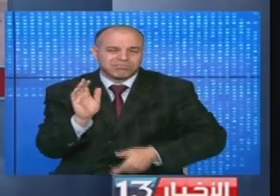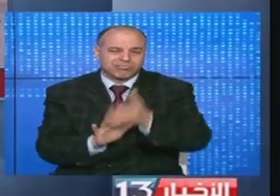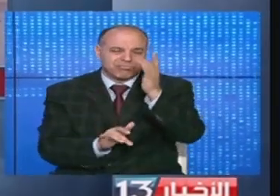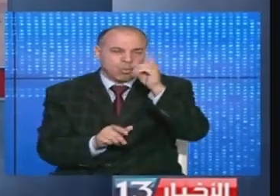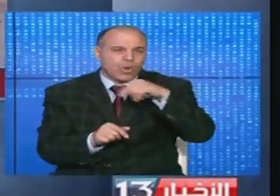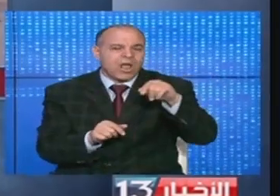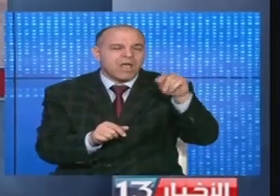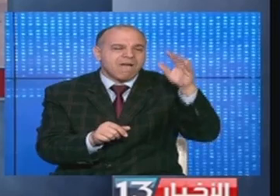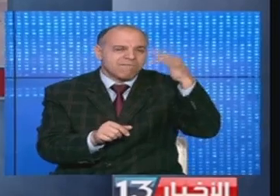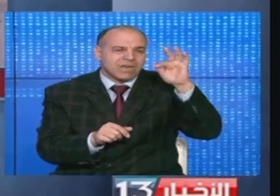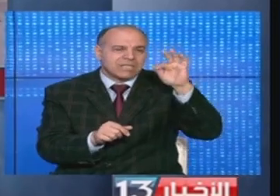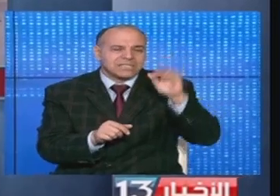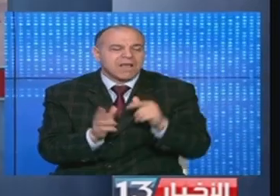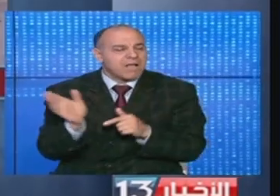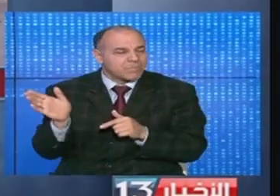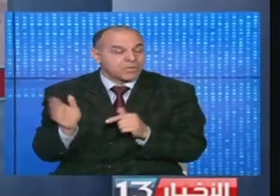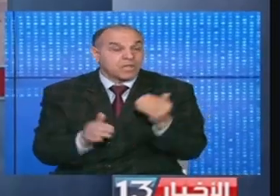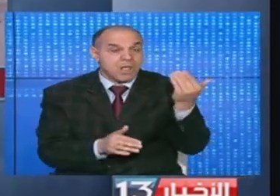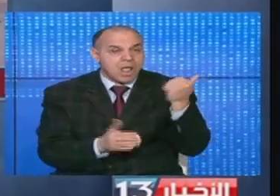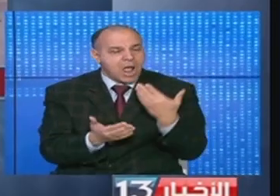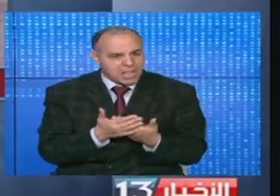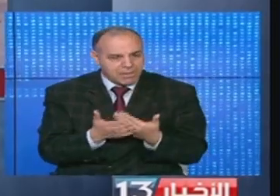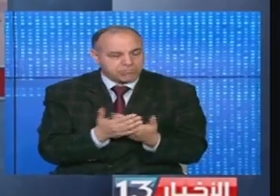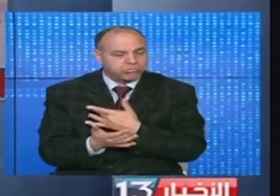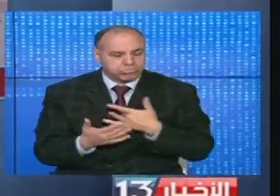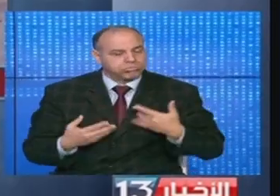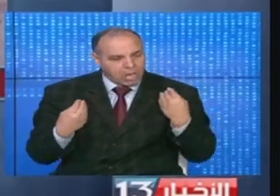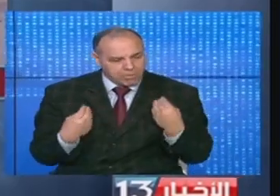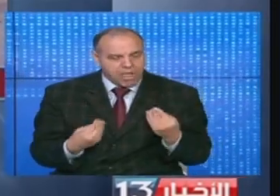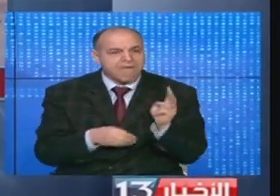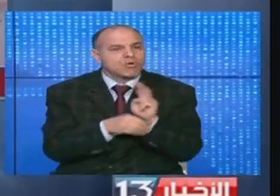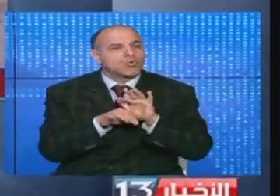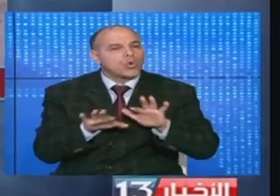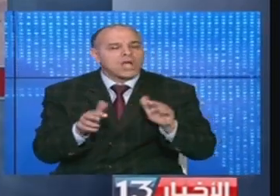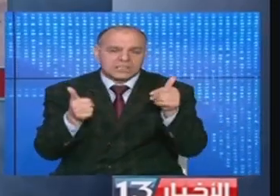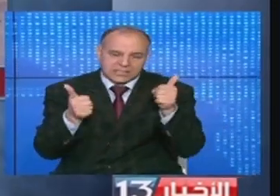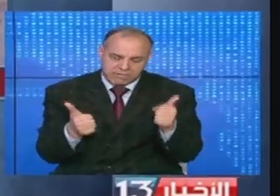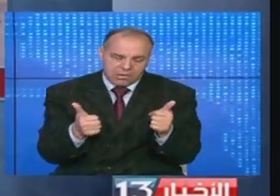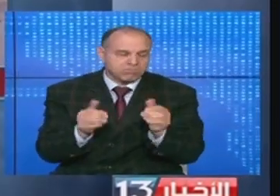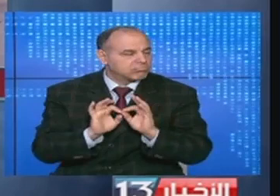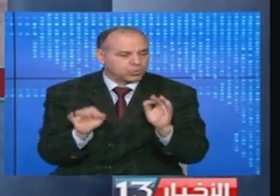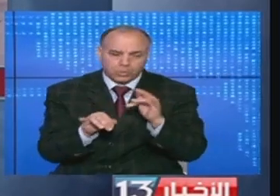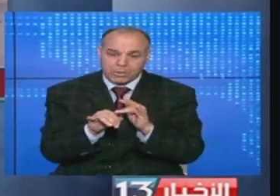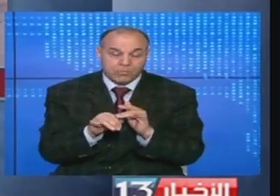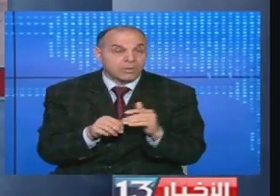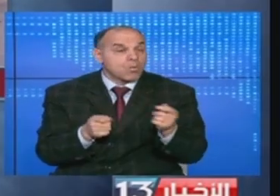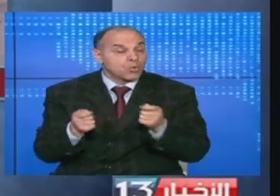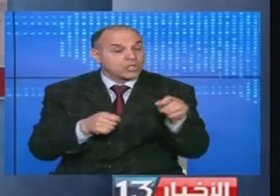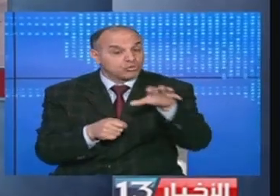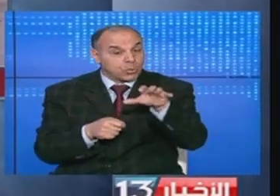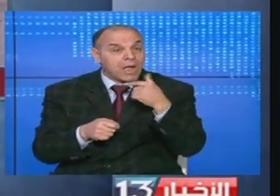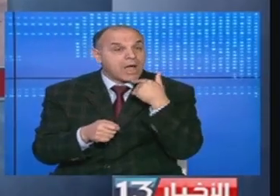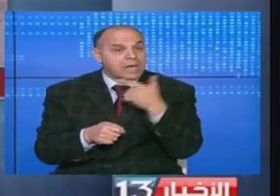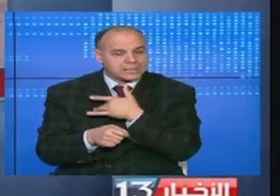الذي سفر الى مدينه ستراسبورغ اثبتت سلامته من فيروس يكون المستجده واوضح المدير الجهوي